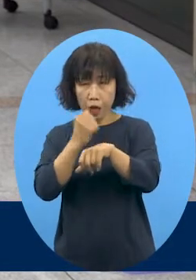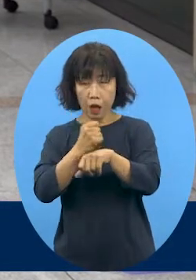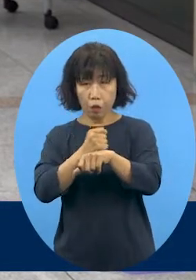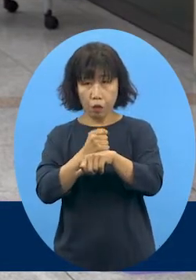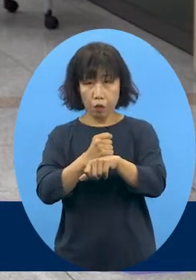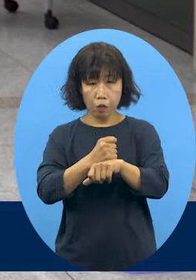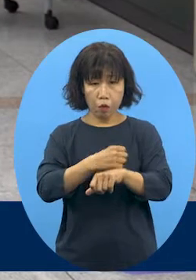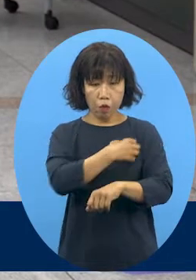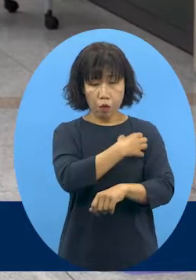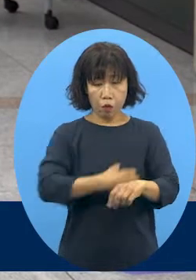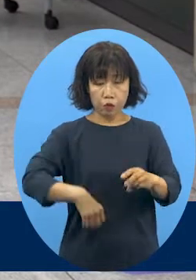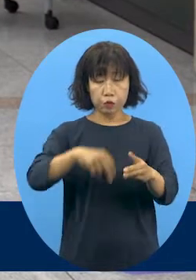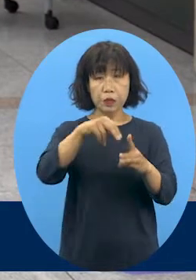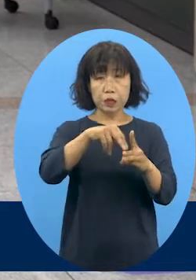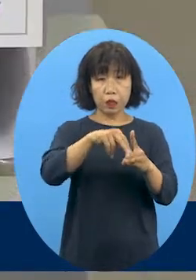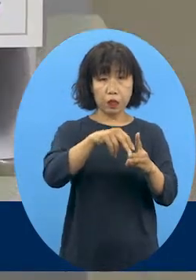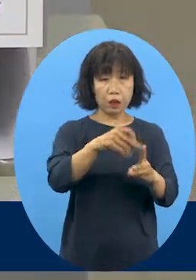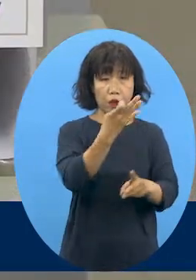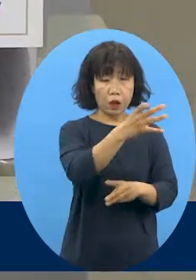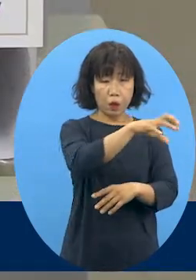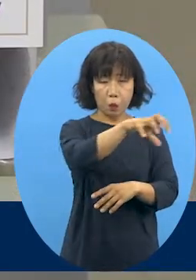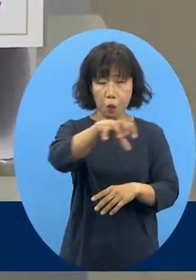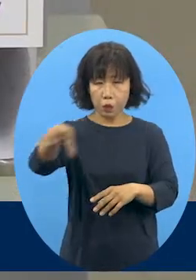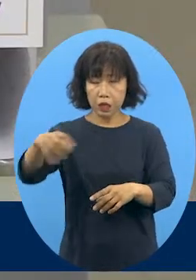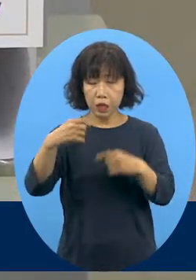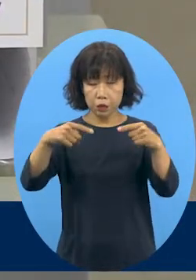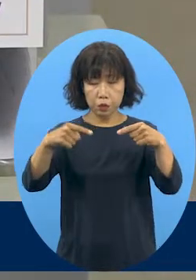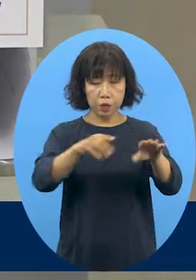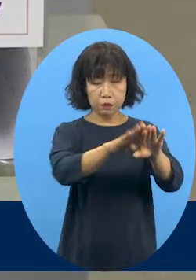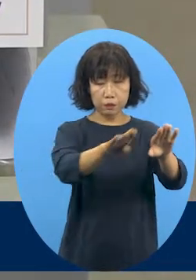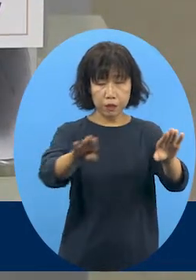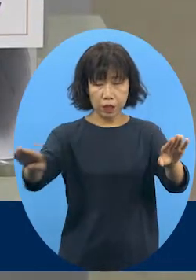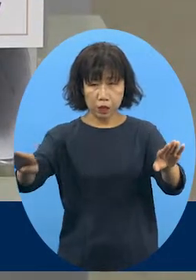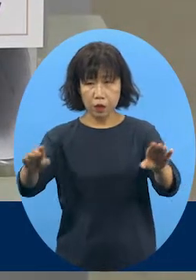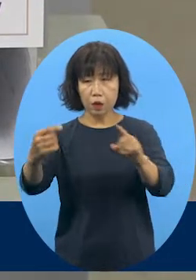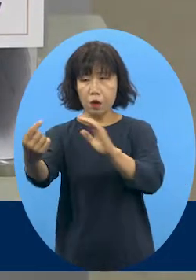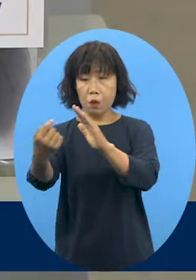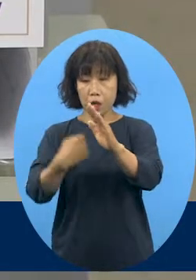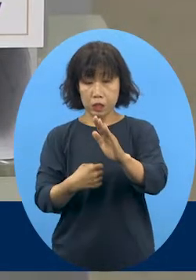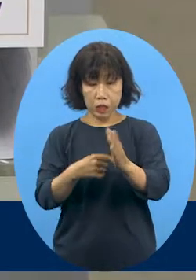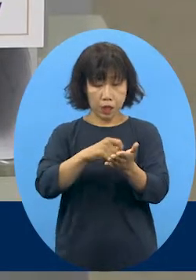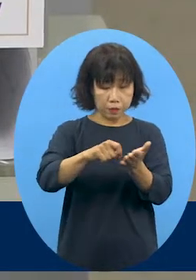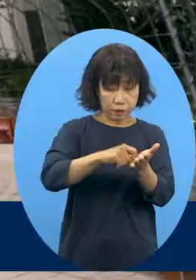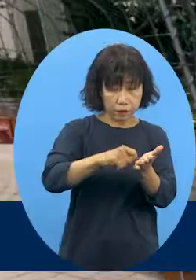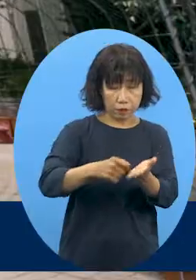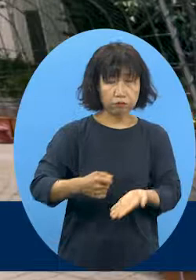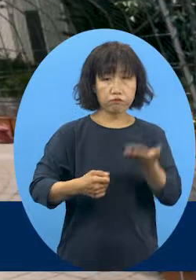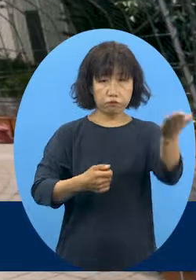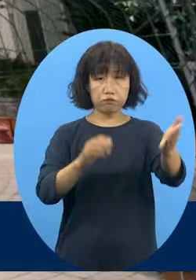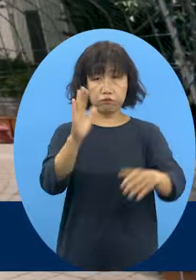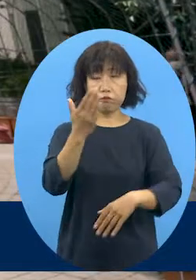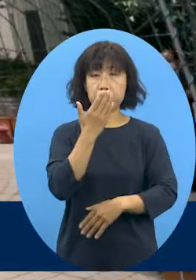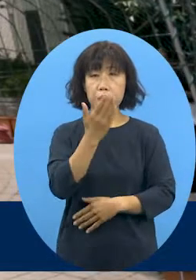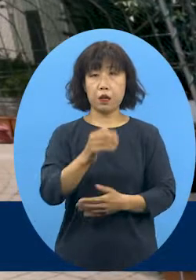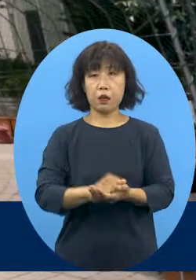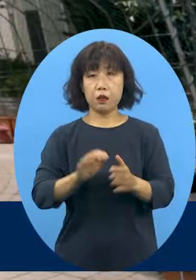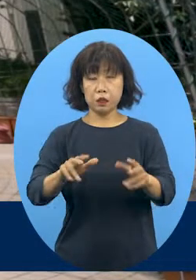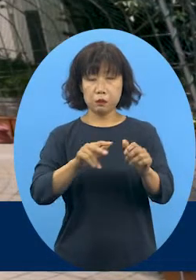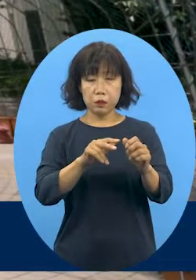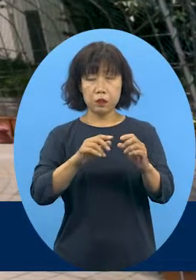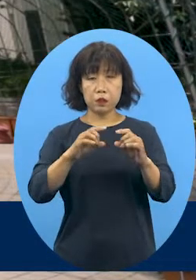주민센터 민원실에 도 설문지를 비치해 국민들이 설문에 참여할 수 있도록 했습니다 그동안 고는